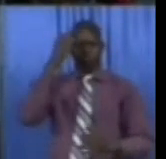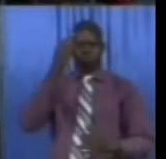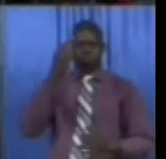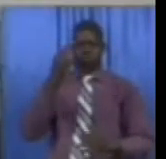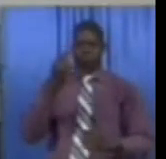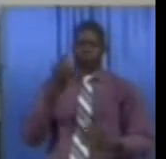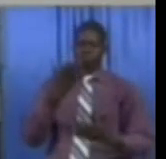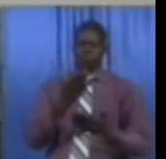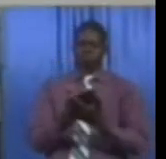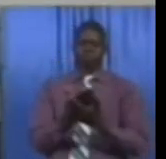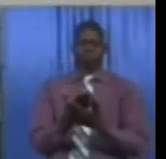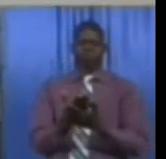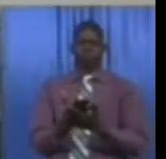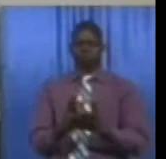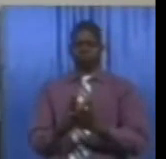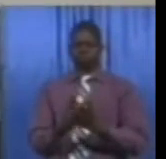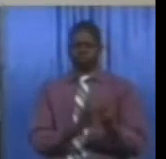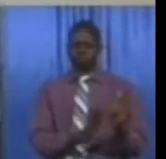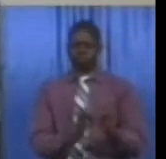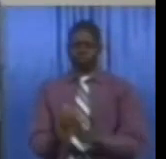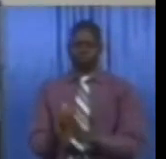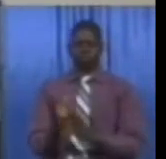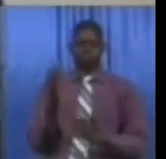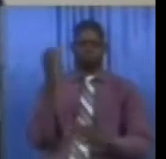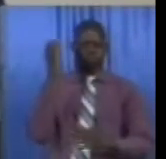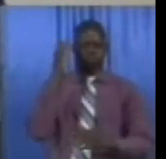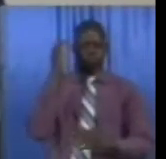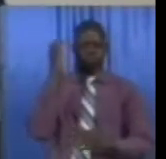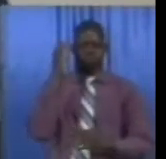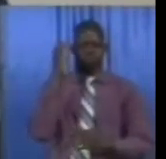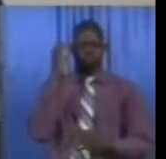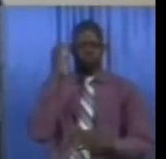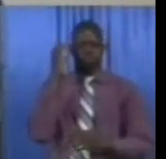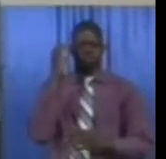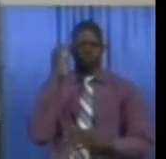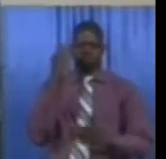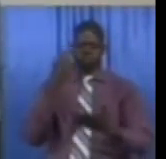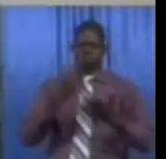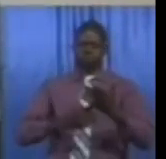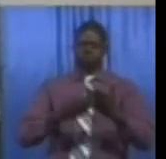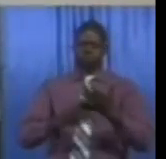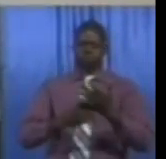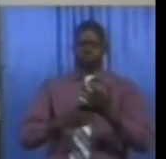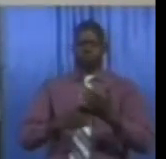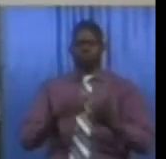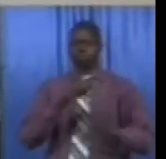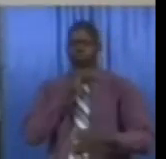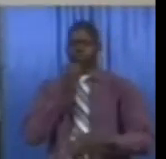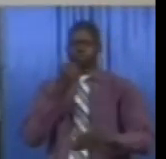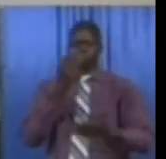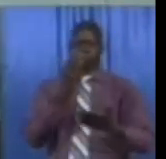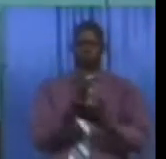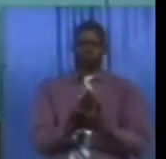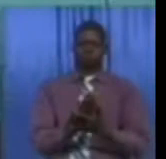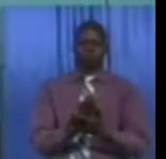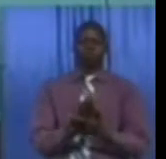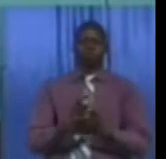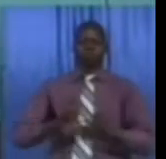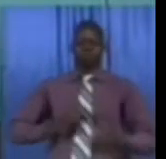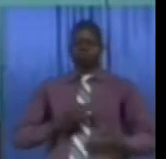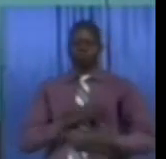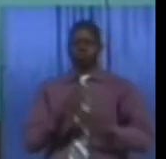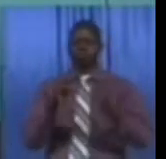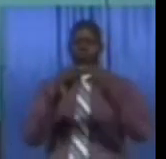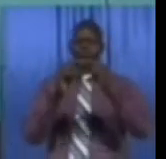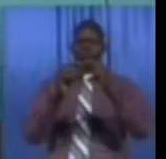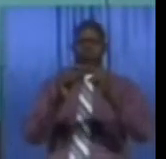bonne prédisposition d'écoute. Et les négociations n'ont jamais été rompues à notre niveau. Nous ne sommes pas